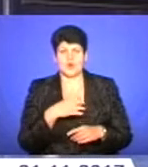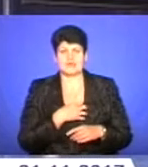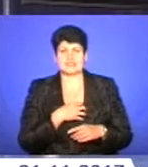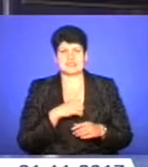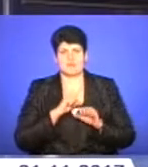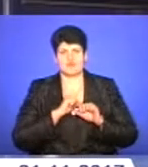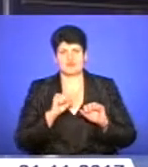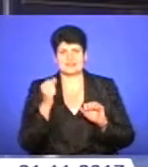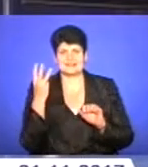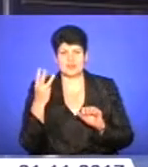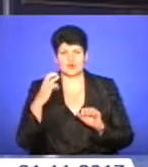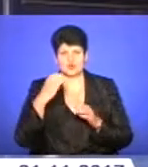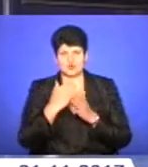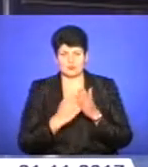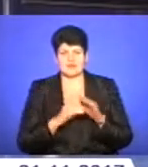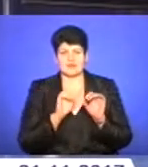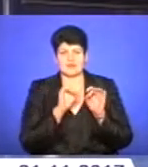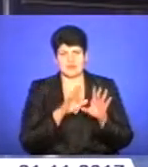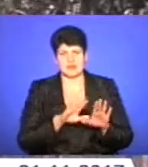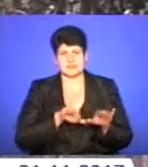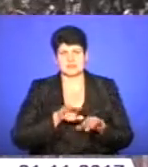посмертно передали дружині захисника.